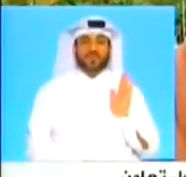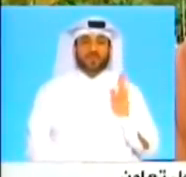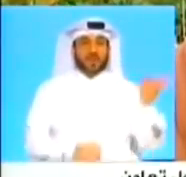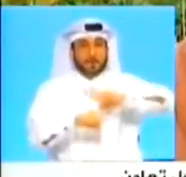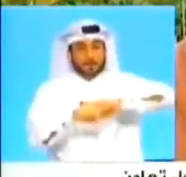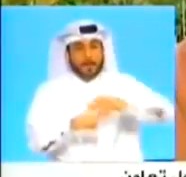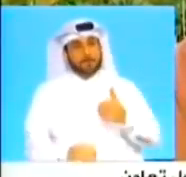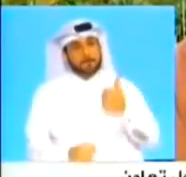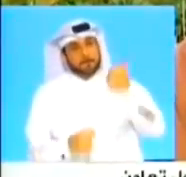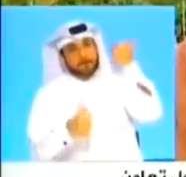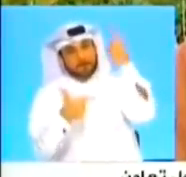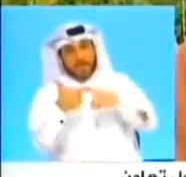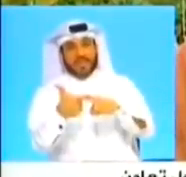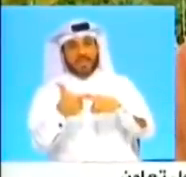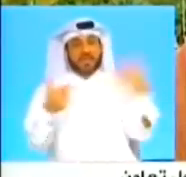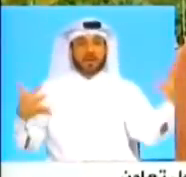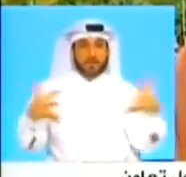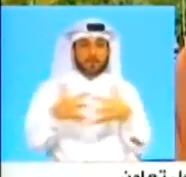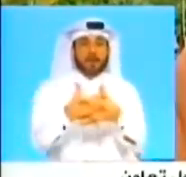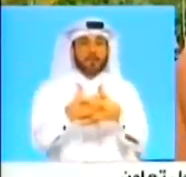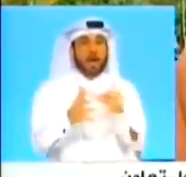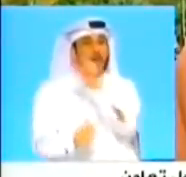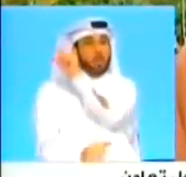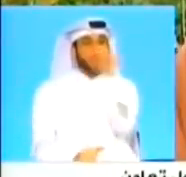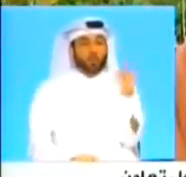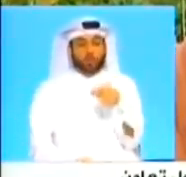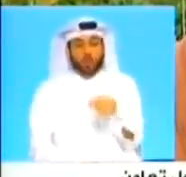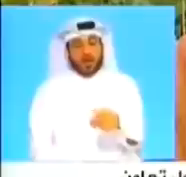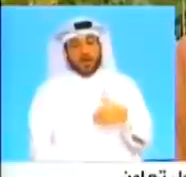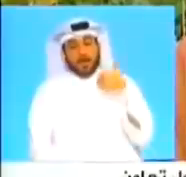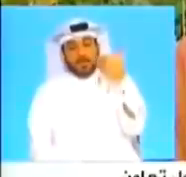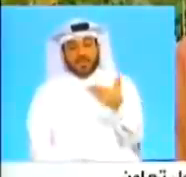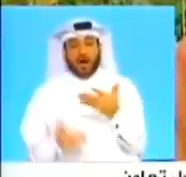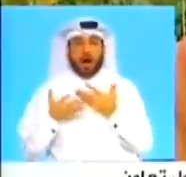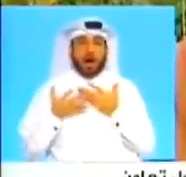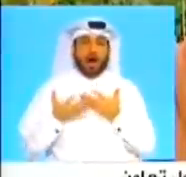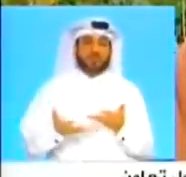وسيعدل المناخ الذي يمكن أن يتم تناول أزمة أبيي فيه من بعد ذلك.